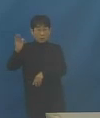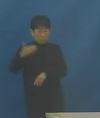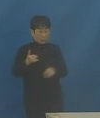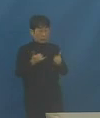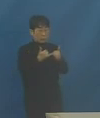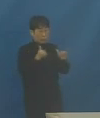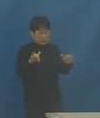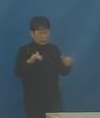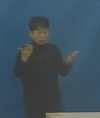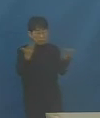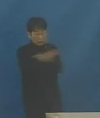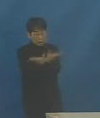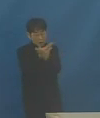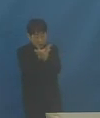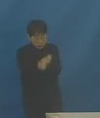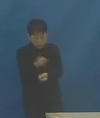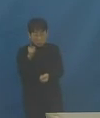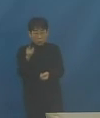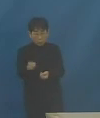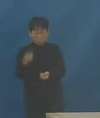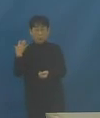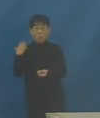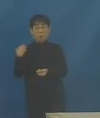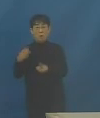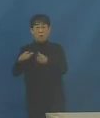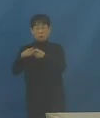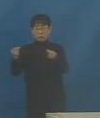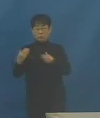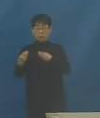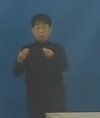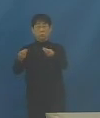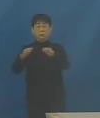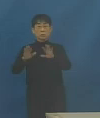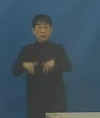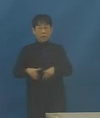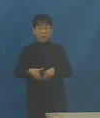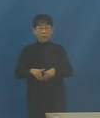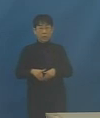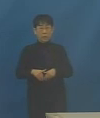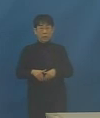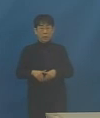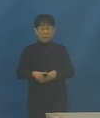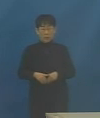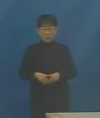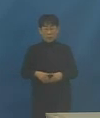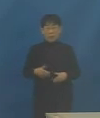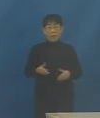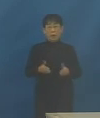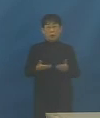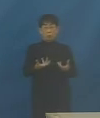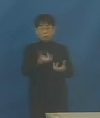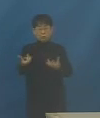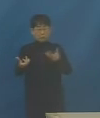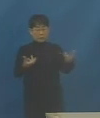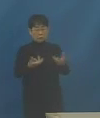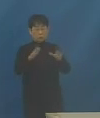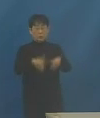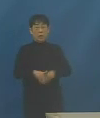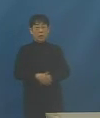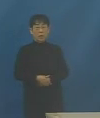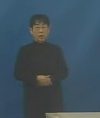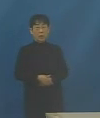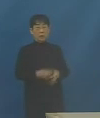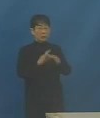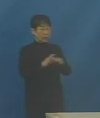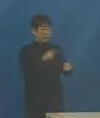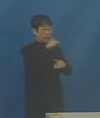その制度設計で分割民営化ということをやったわけですで jr西日本さんも企業の生い立ちとし